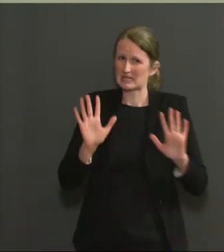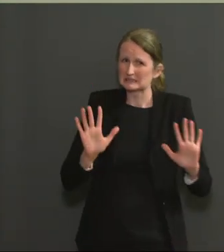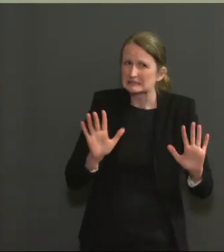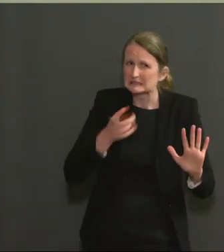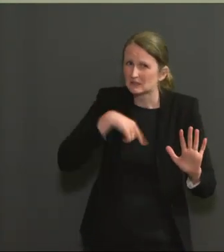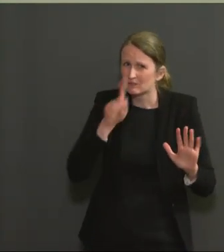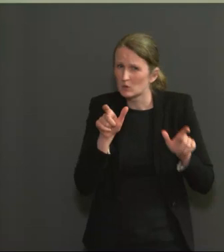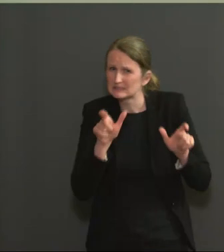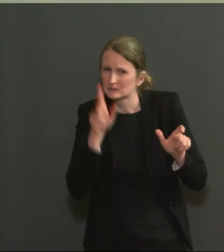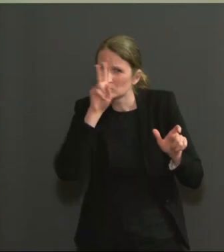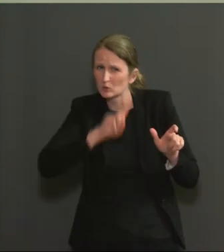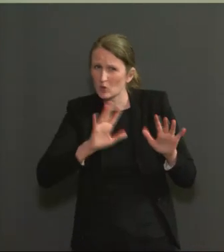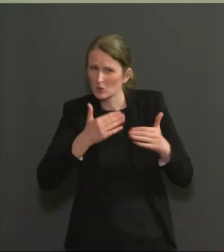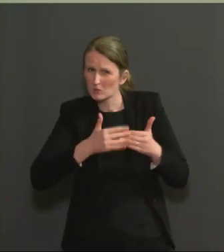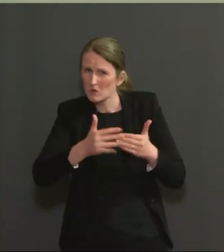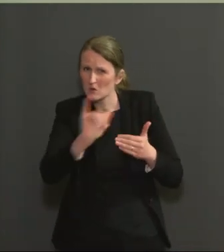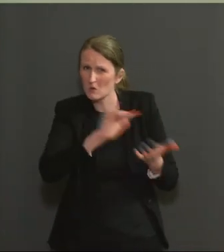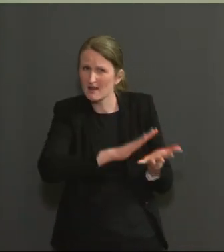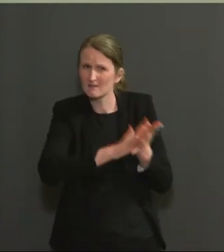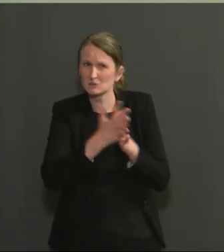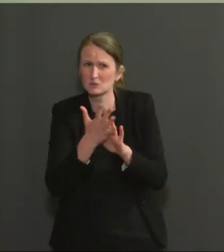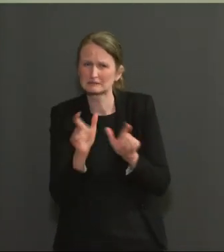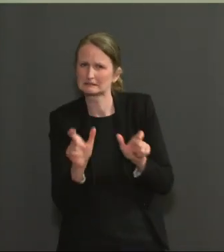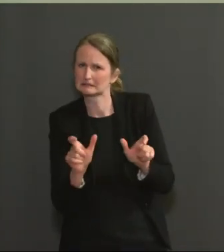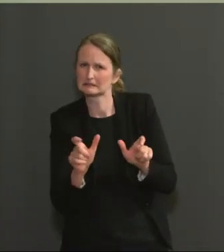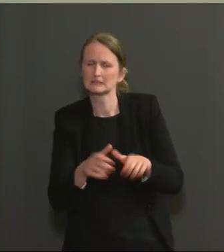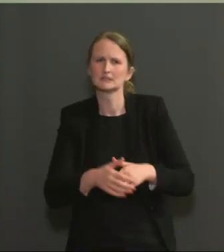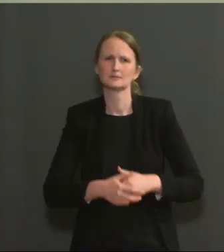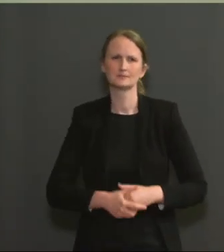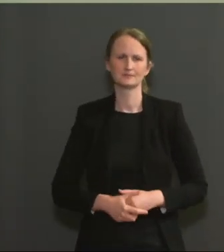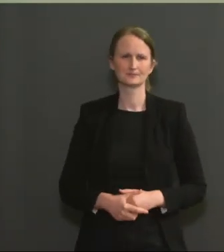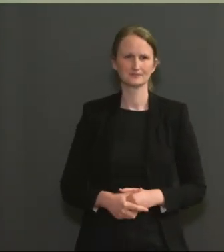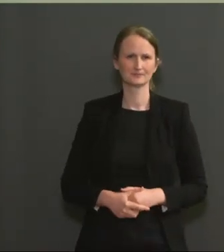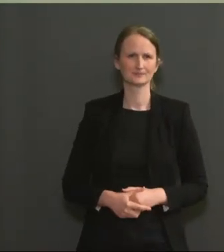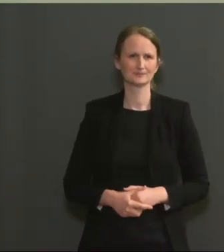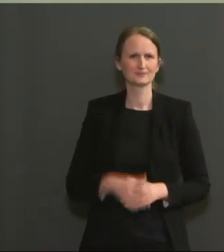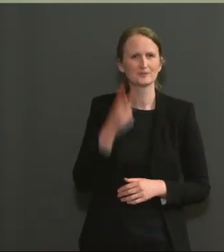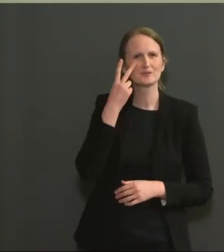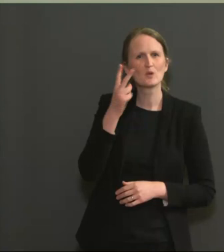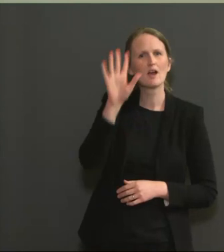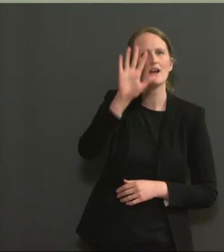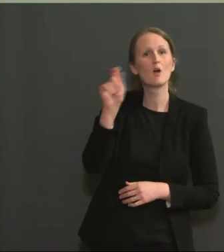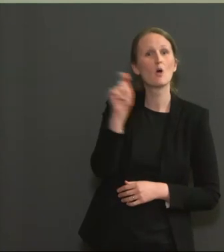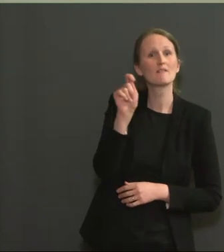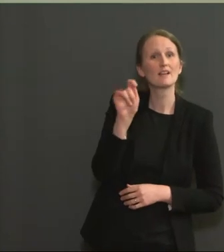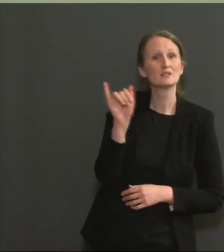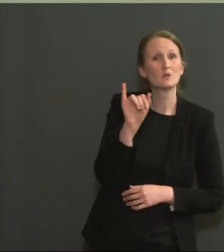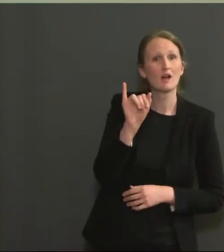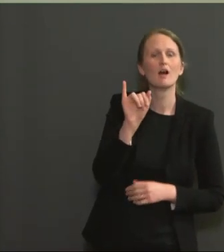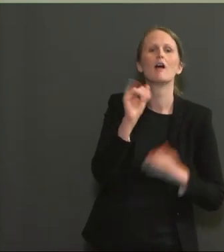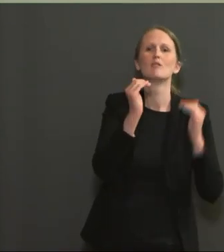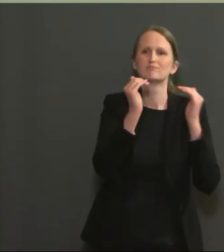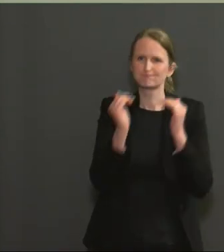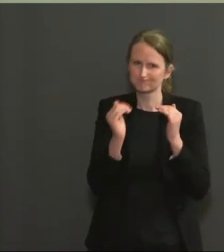viennent au niveau de la province d'enverse on a un - 3 % que vous voyez là mais il faut souigner que dans la ville d'enverse